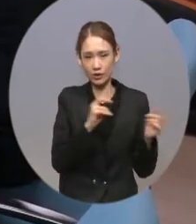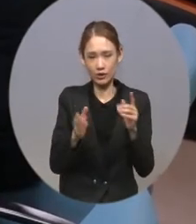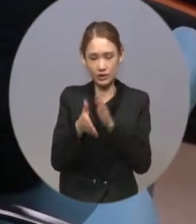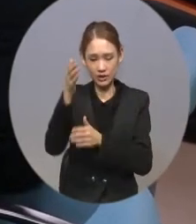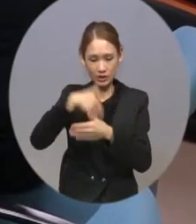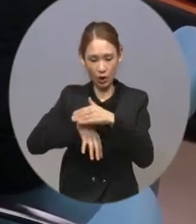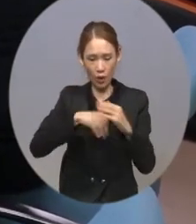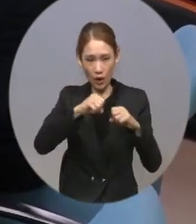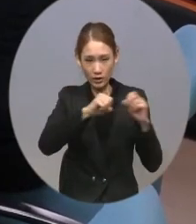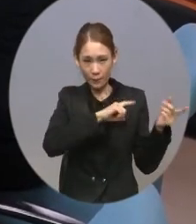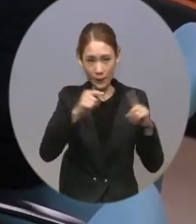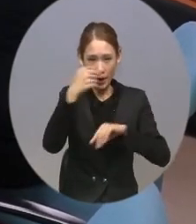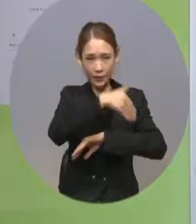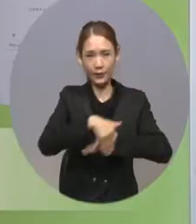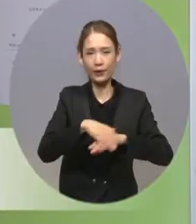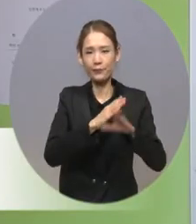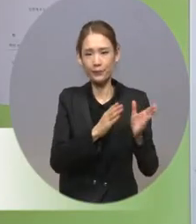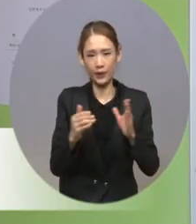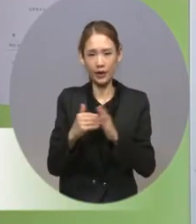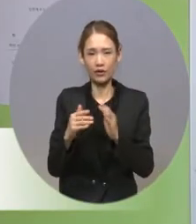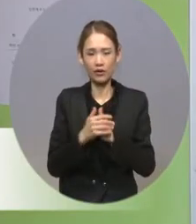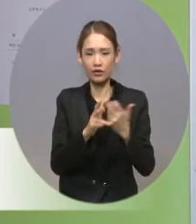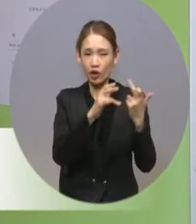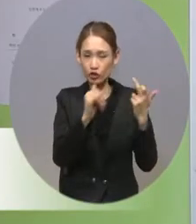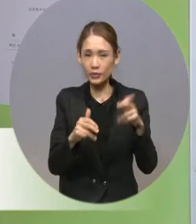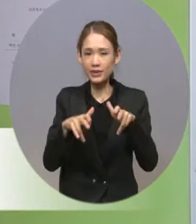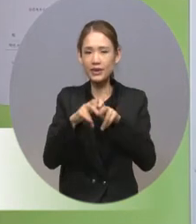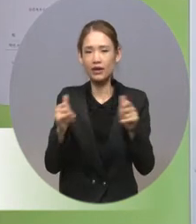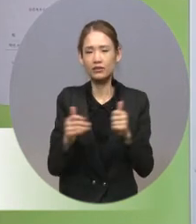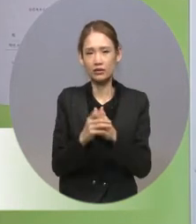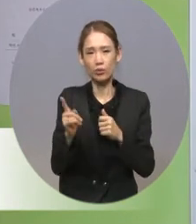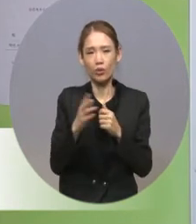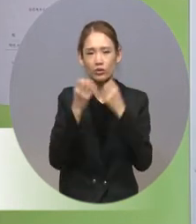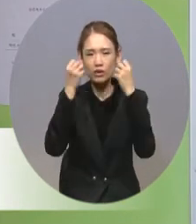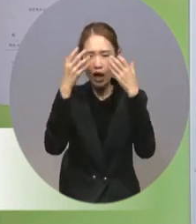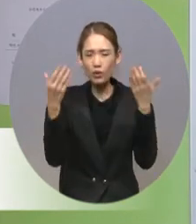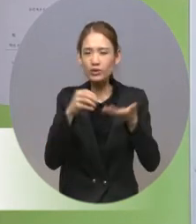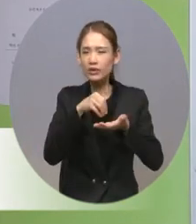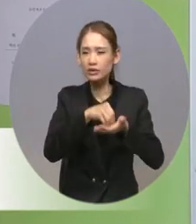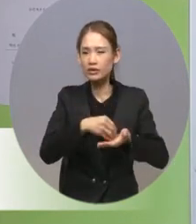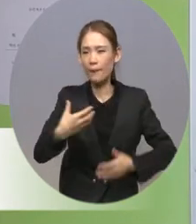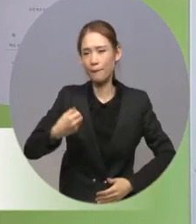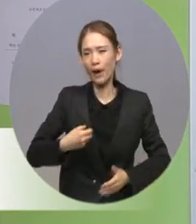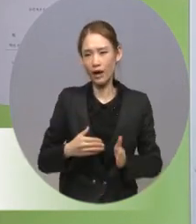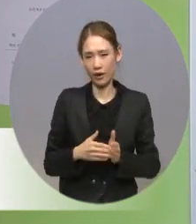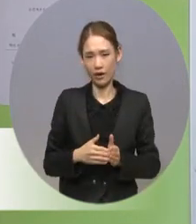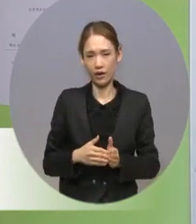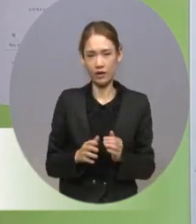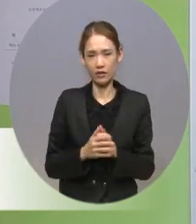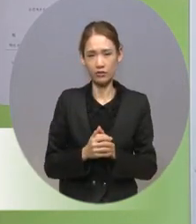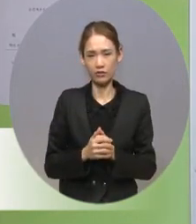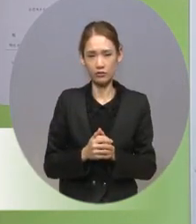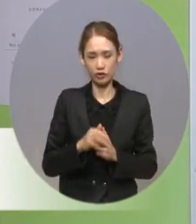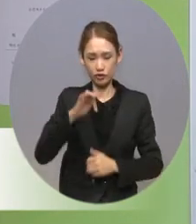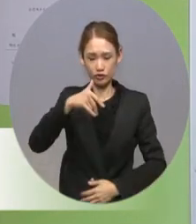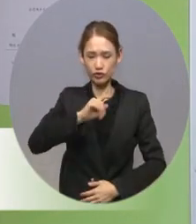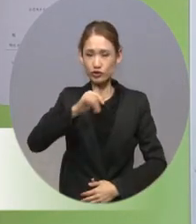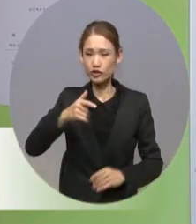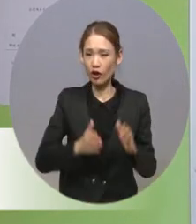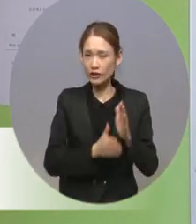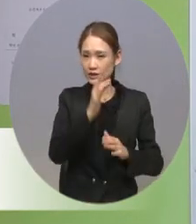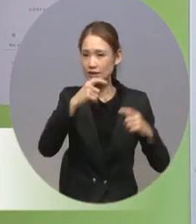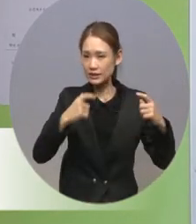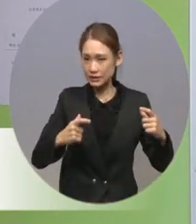활성화 대책을 마련했습니다. 12명의 장애인들이 그 새로운 일자리를 얻었는데 우리